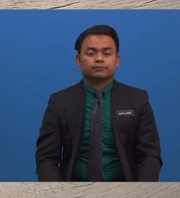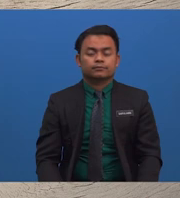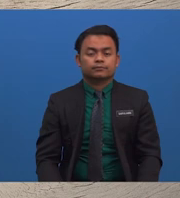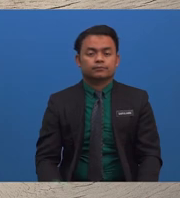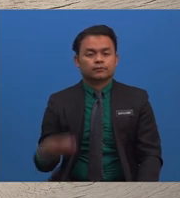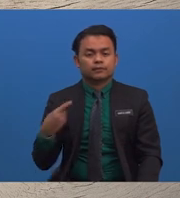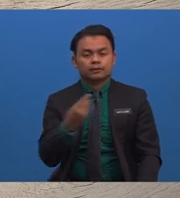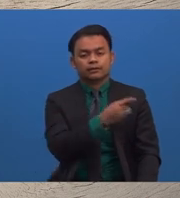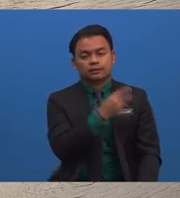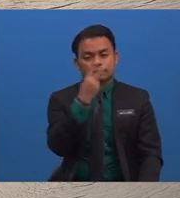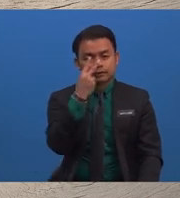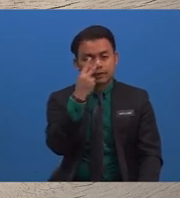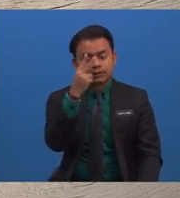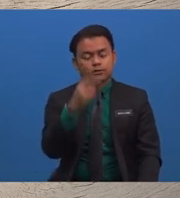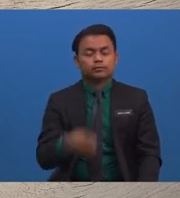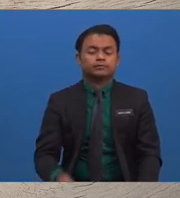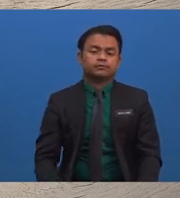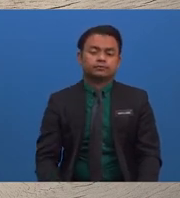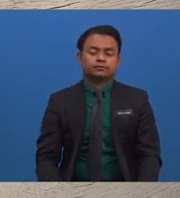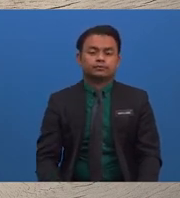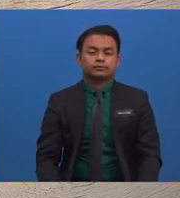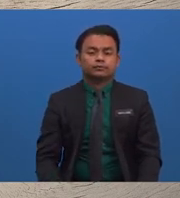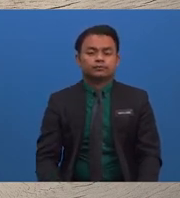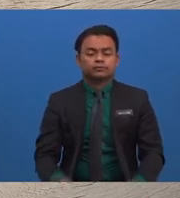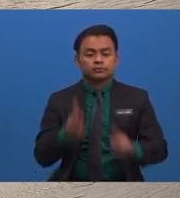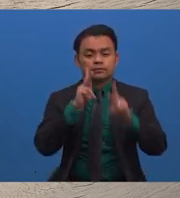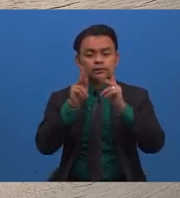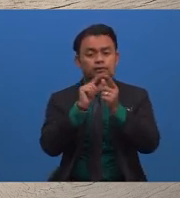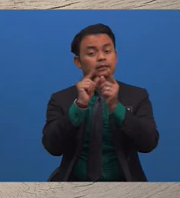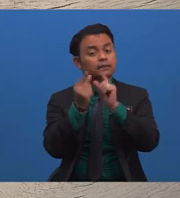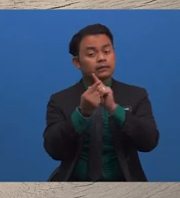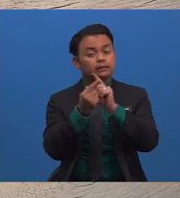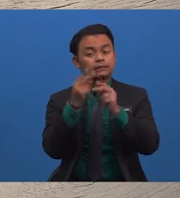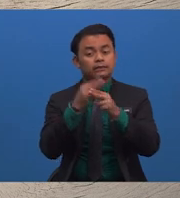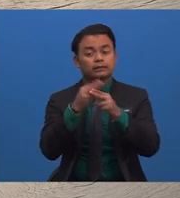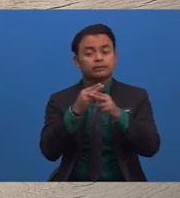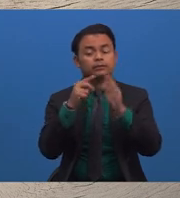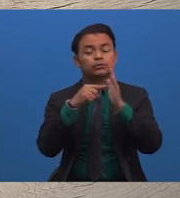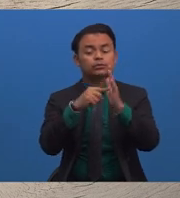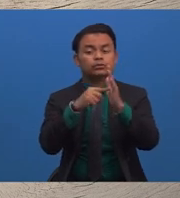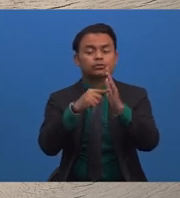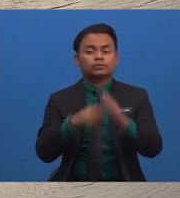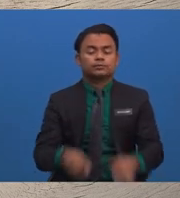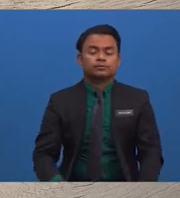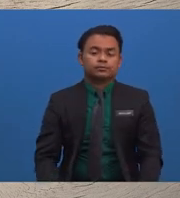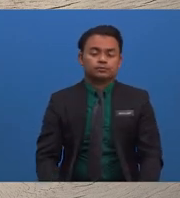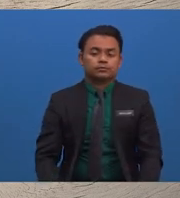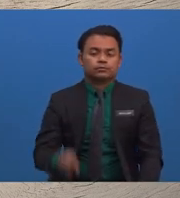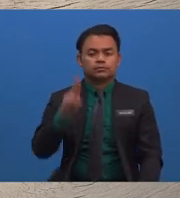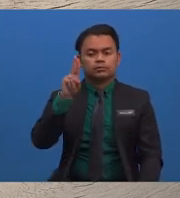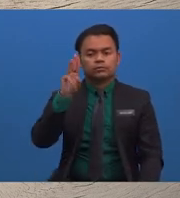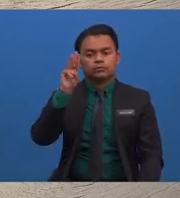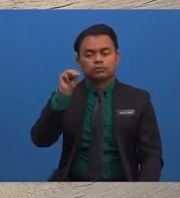Kita teliti terlebih dahulu kata ganti nama tunjuk umum. Kata ganti nama tunjuk umum